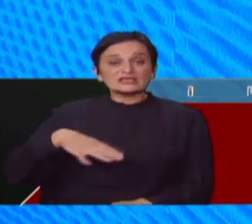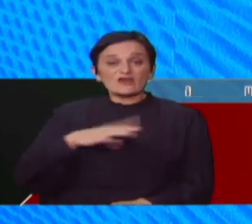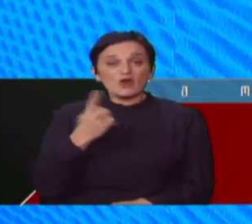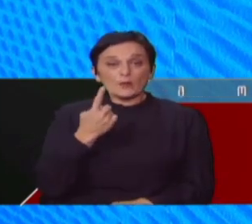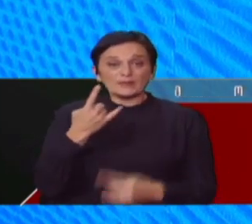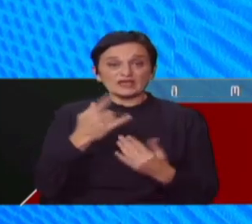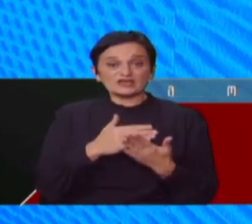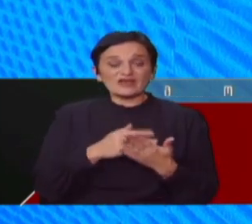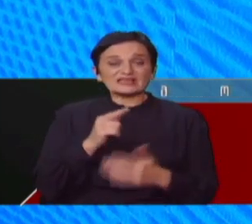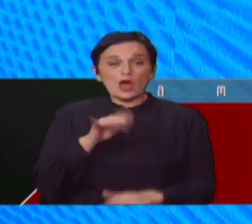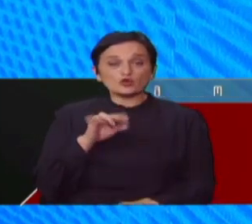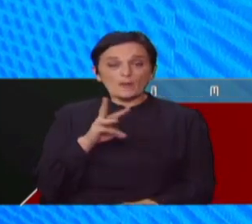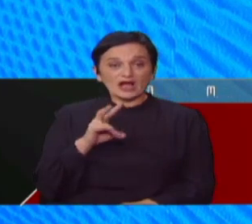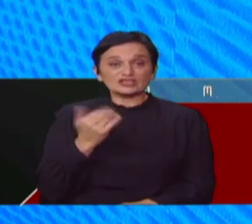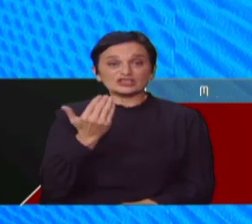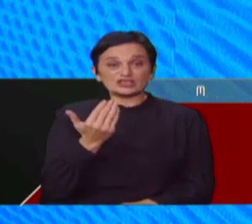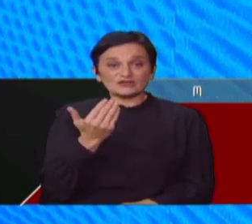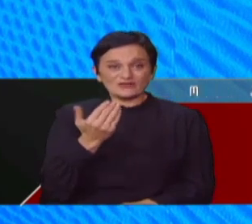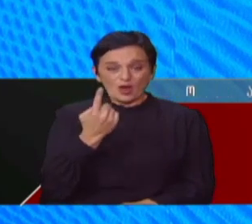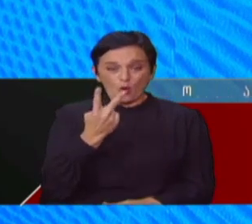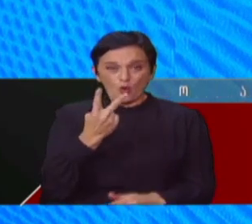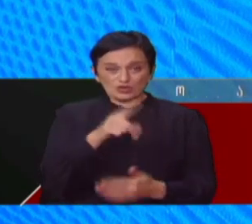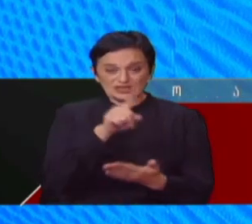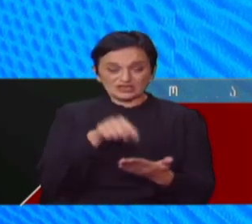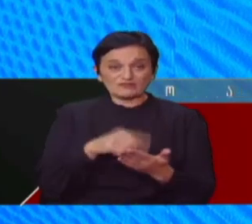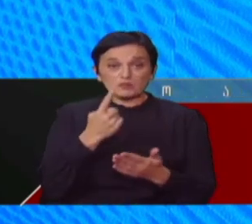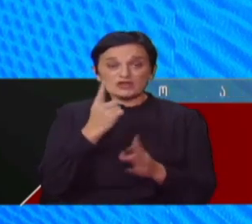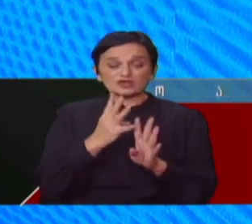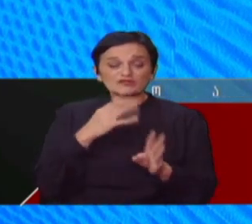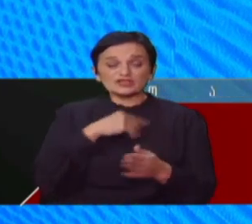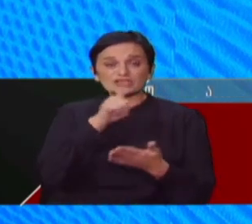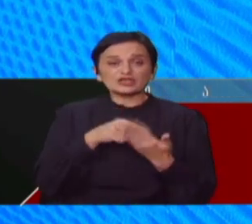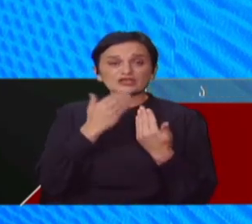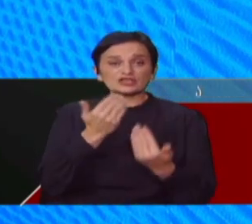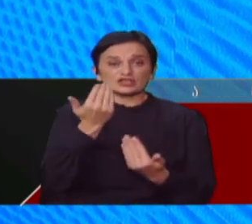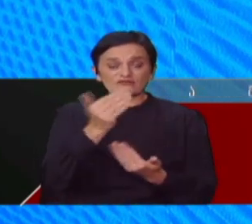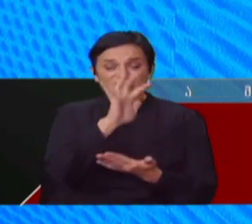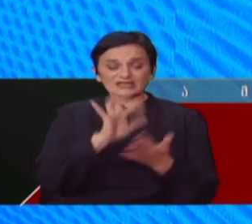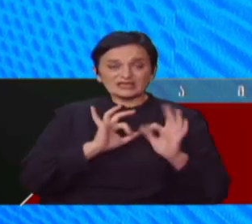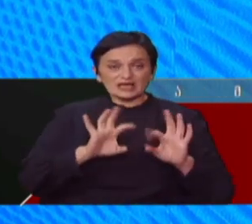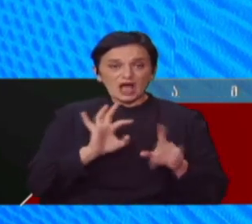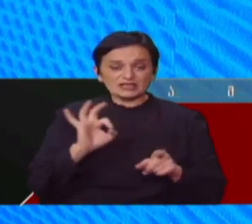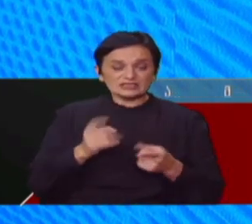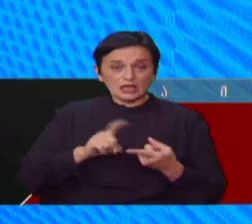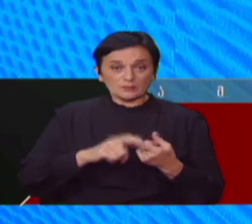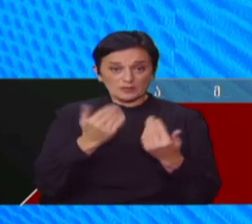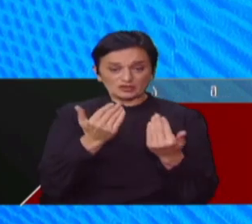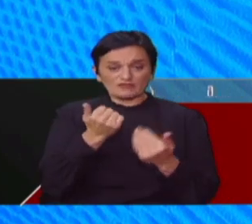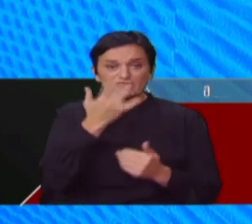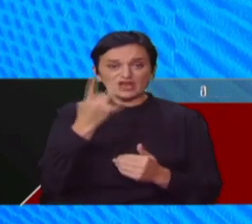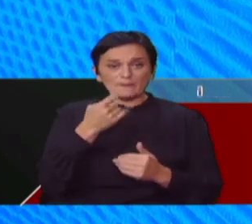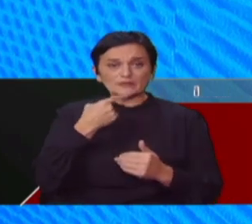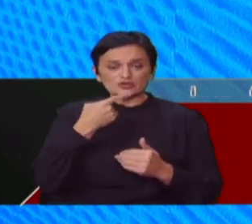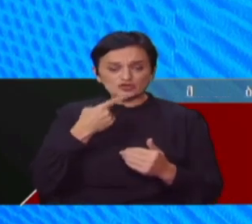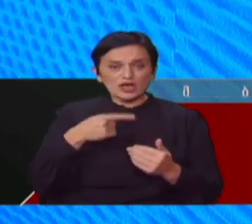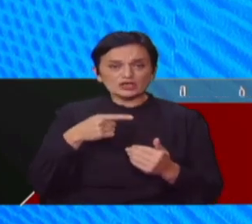პირველი არქიტექტორი მანაკაძე. თქვენის ნებართვით ორი კითხვა მექნება. პირველ რიგში კითხავთ თქვენს განცხადებასთან დაკავშირებით, უშუალოდ თქვენ დღეს რამდენჯერმე